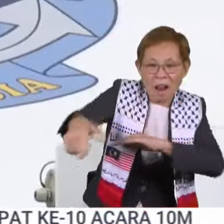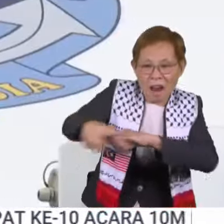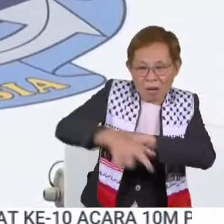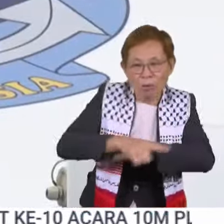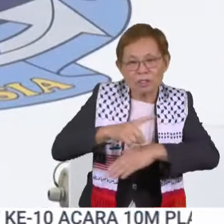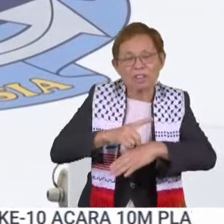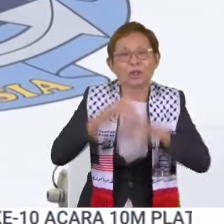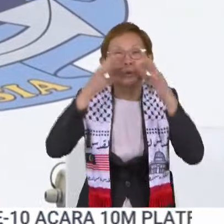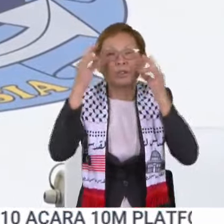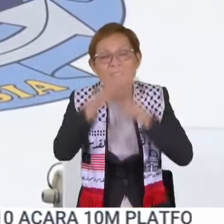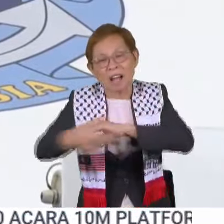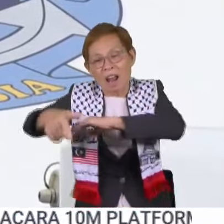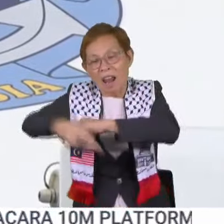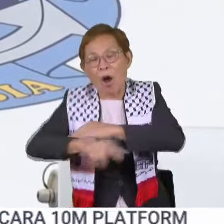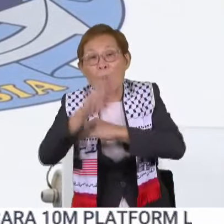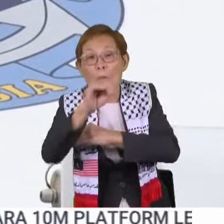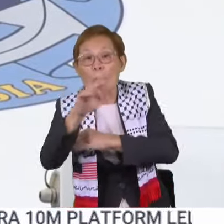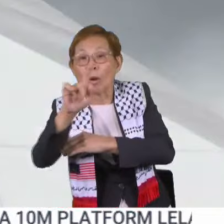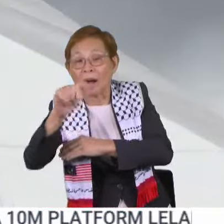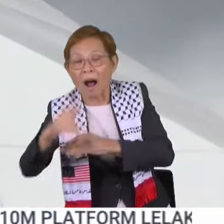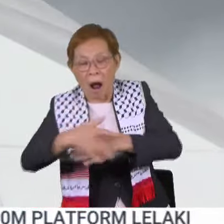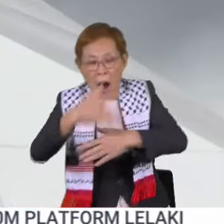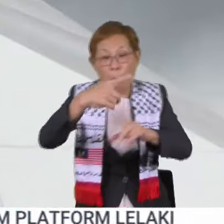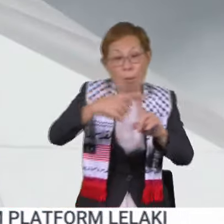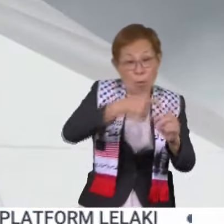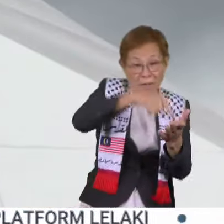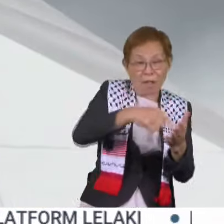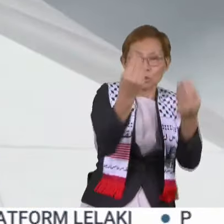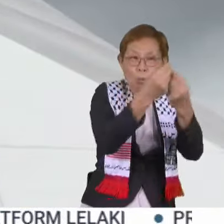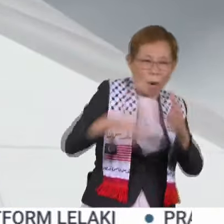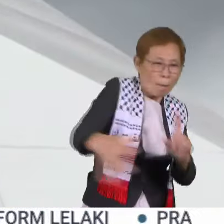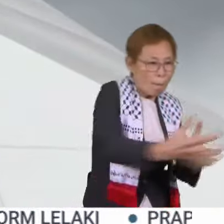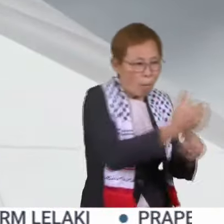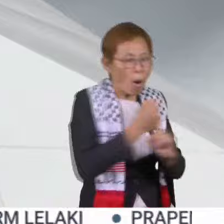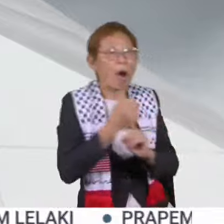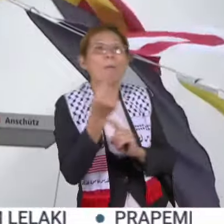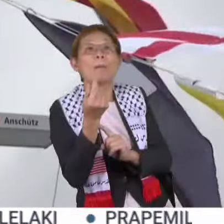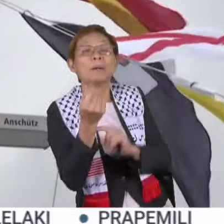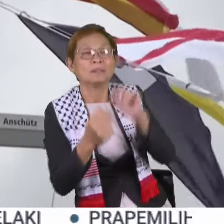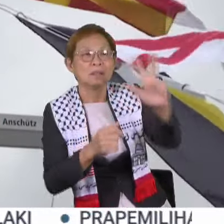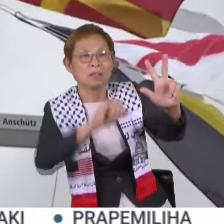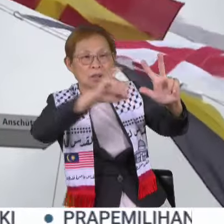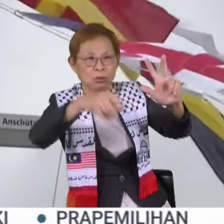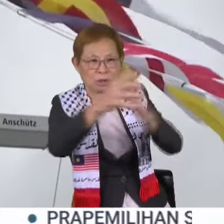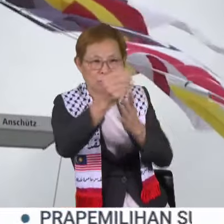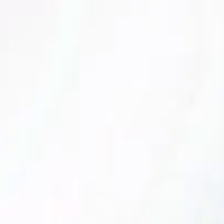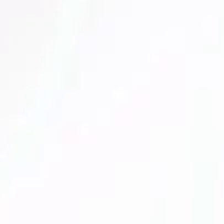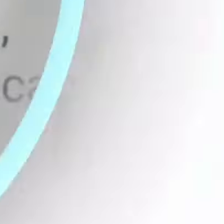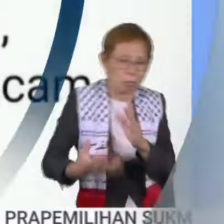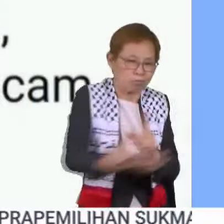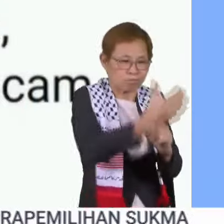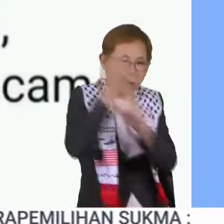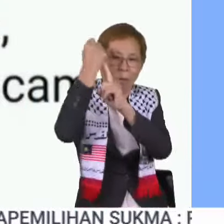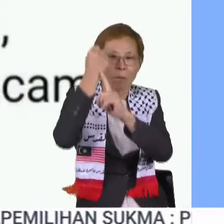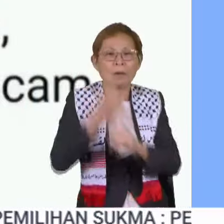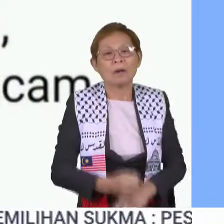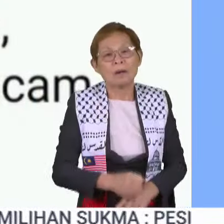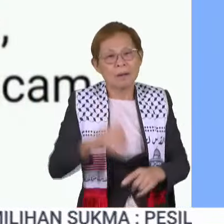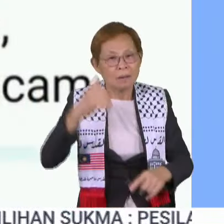Kuching dan di laut mukah awal bulan ini nilai rampasan berjumlah 3 juta R